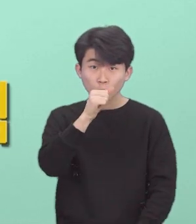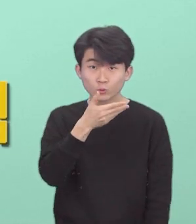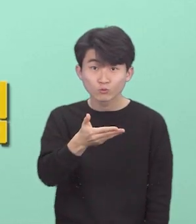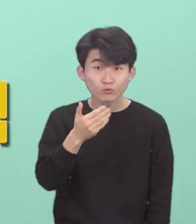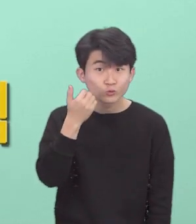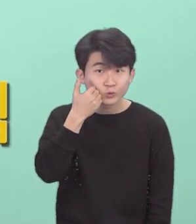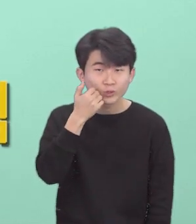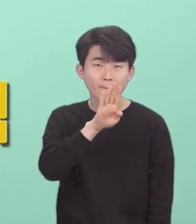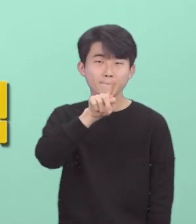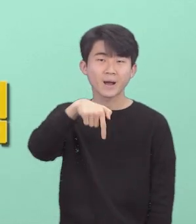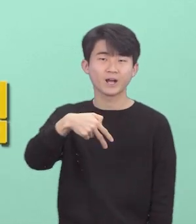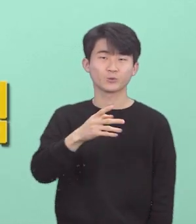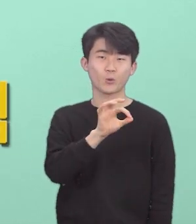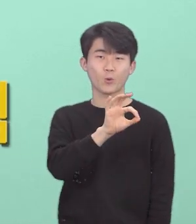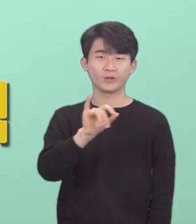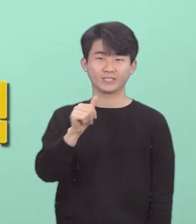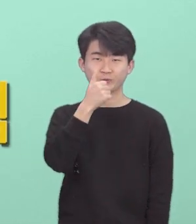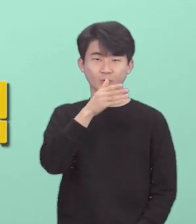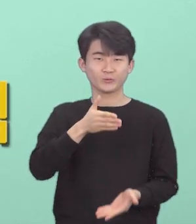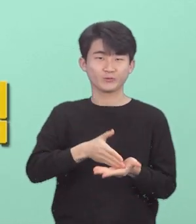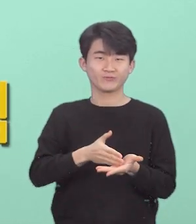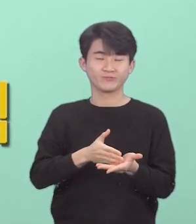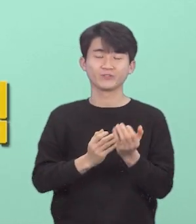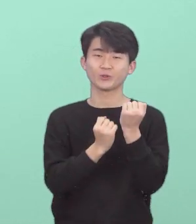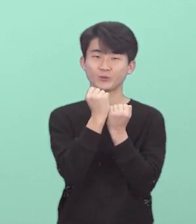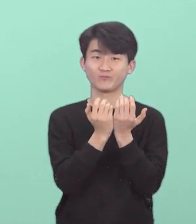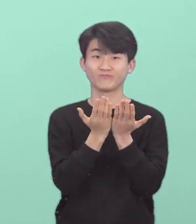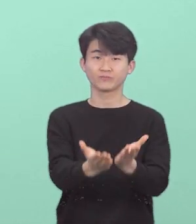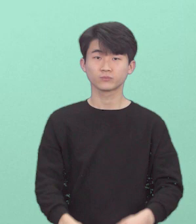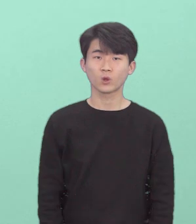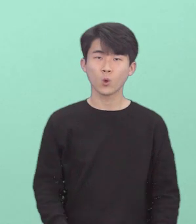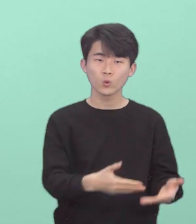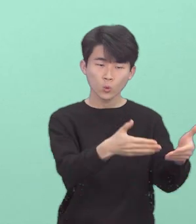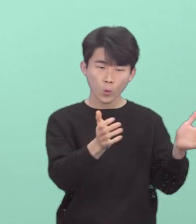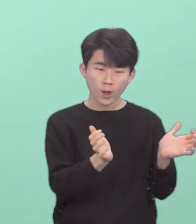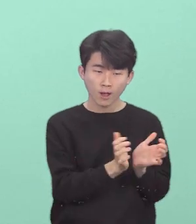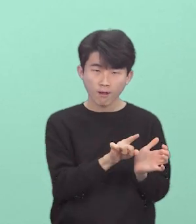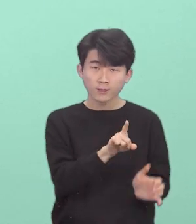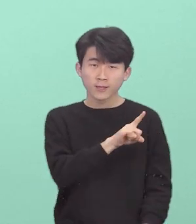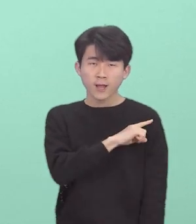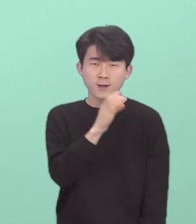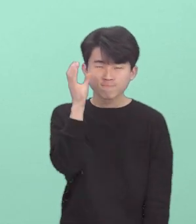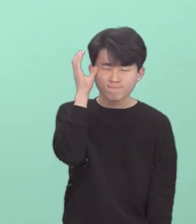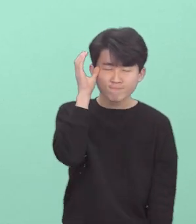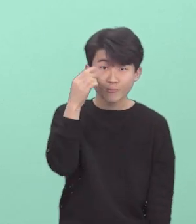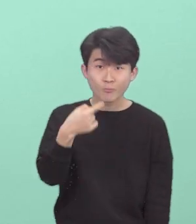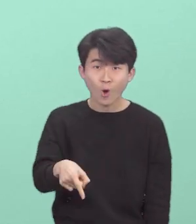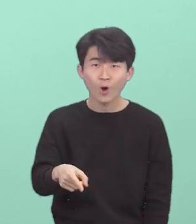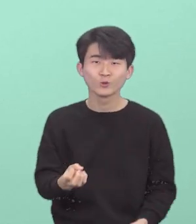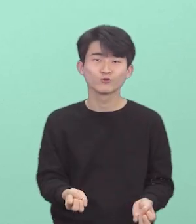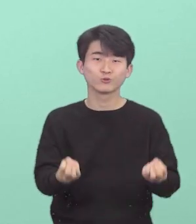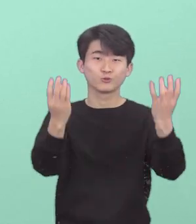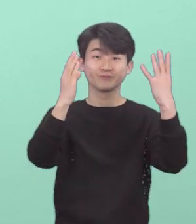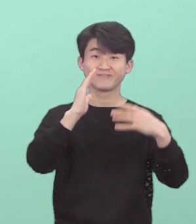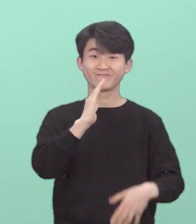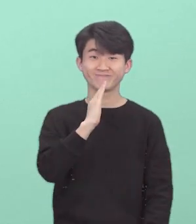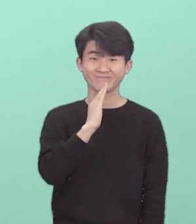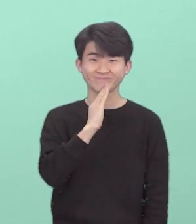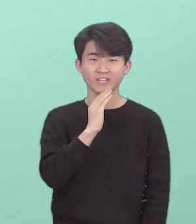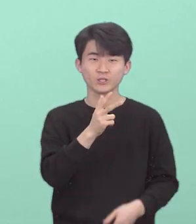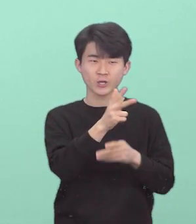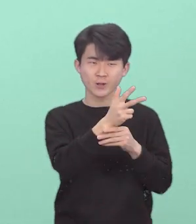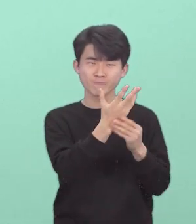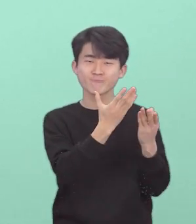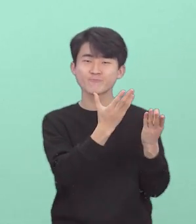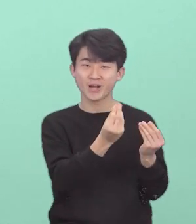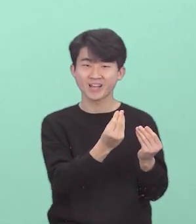소식은 천안여고 박소희 리포터가 준비했는데요. 동아리 활동의 꽃이라 불리는 동아리 축제 현장을